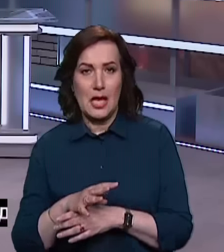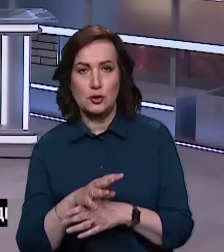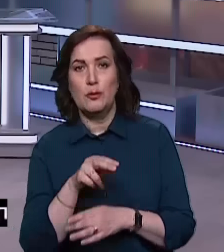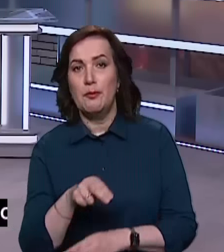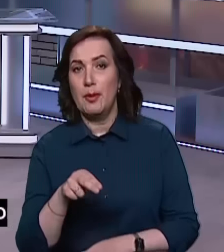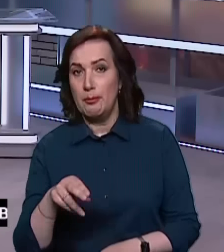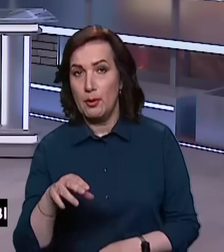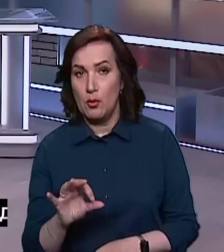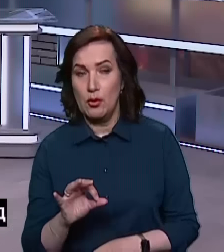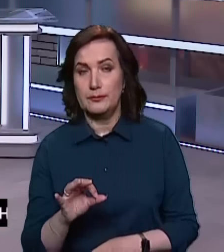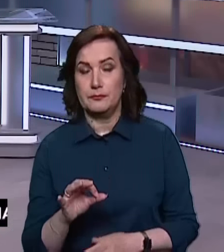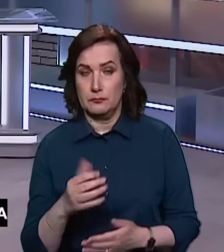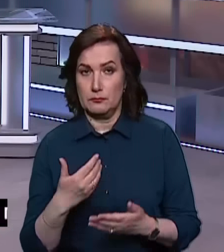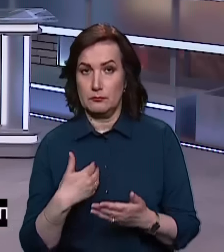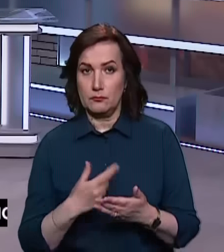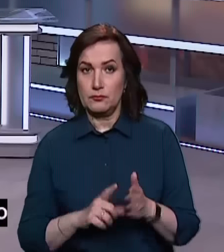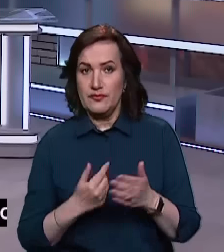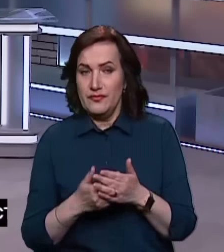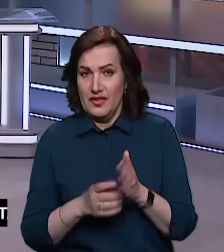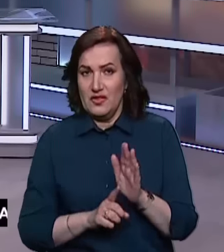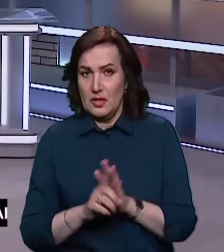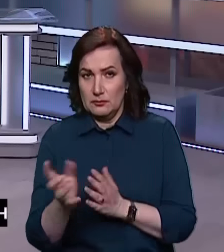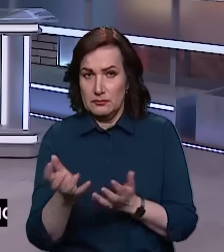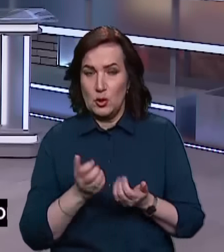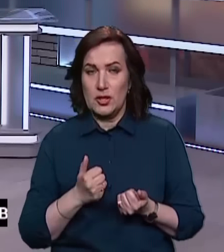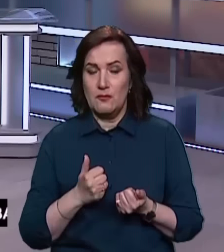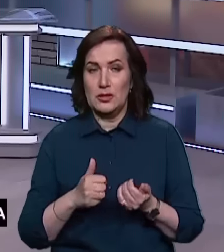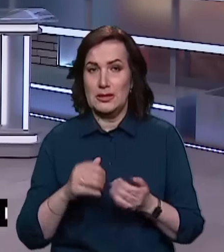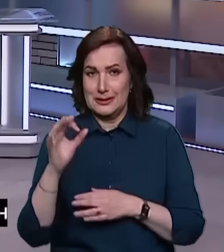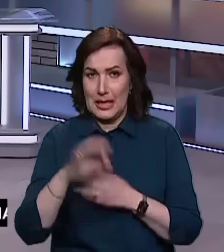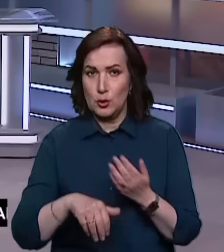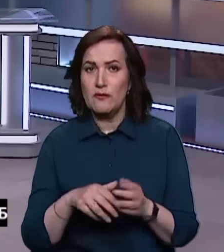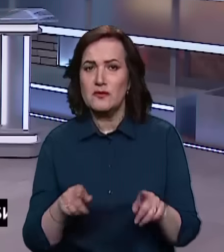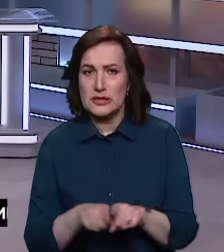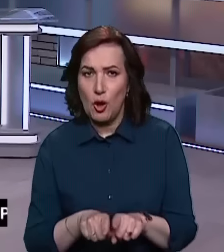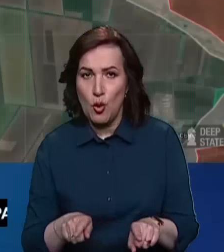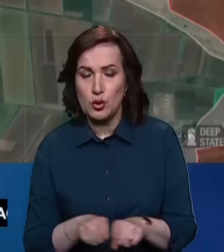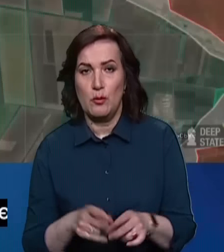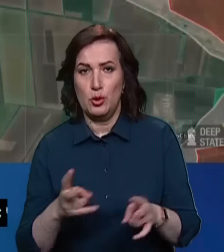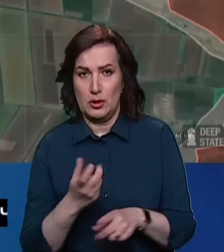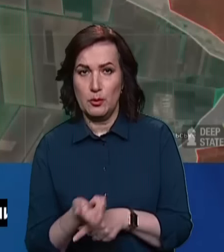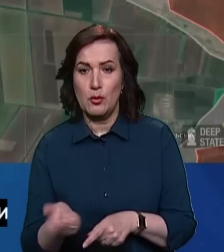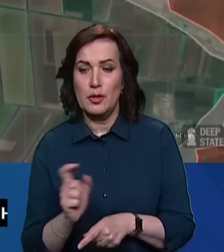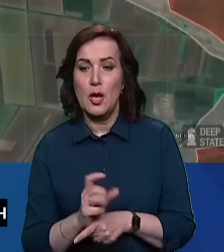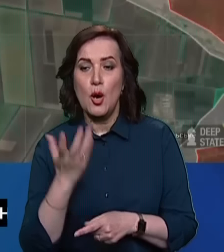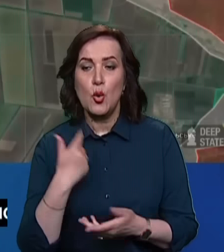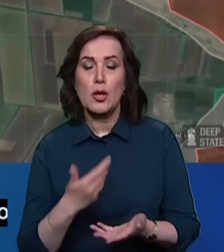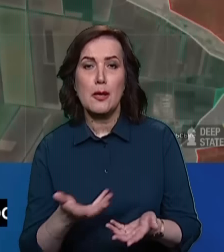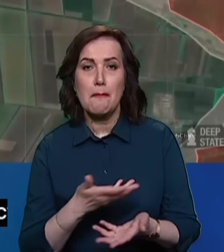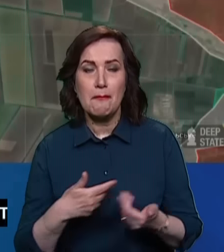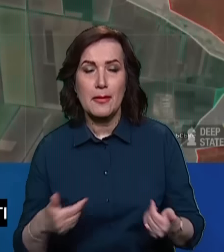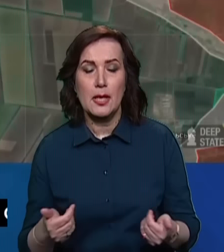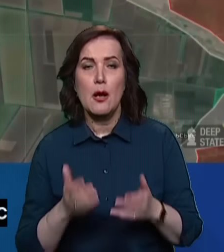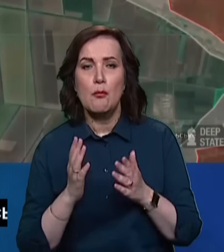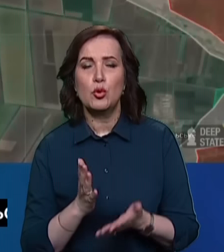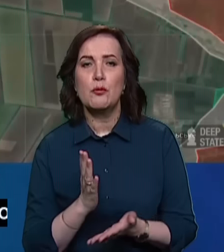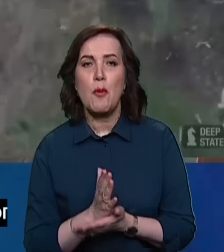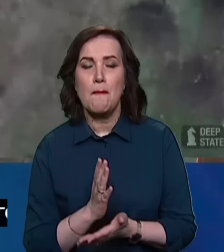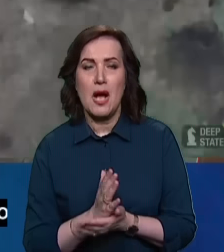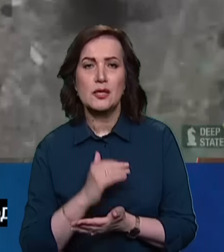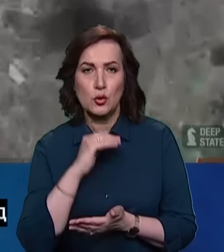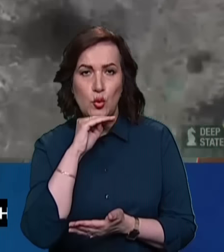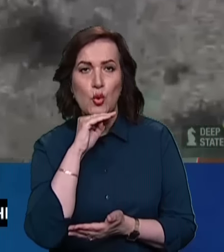ППО. Ось наче ми вже почали отримувати західну допомогу і все одно потрібно більше. От коли ми будемо